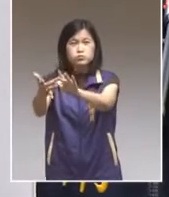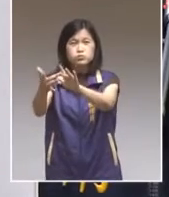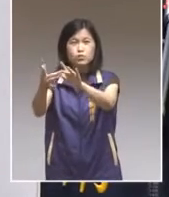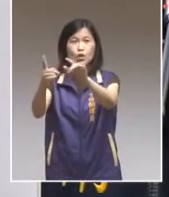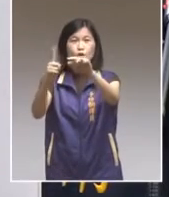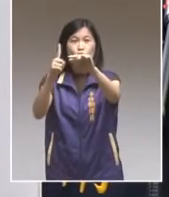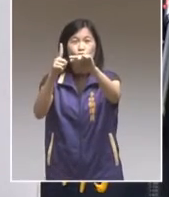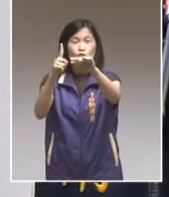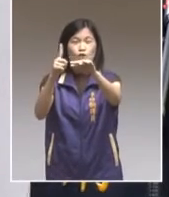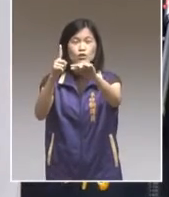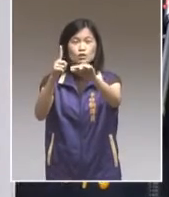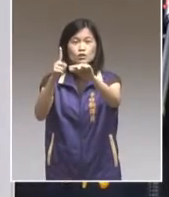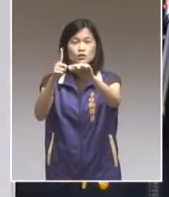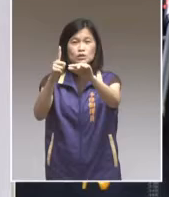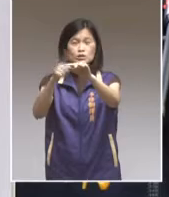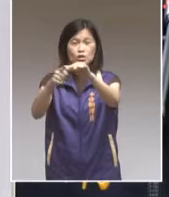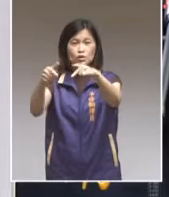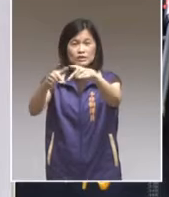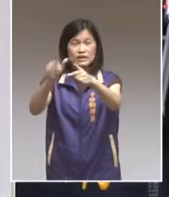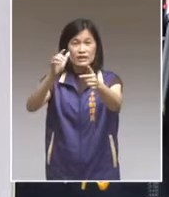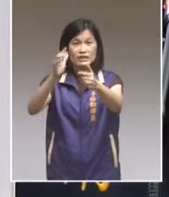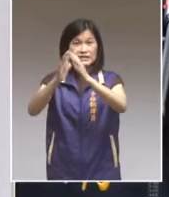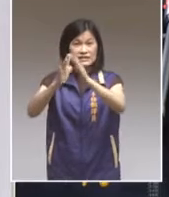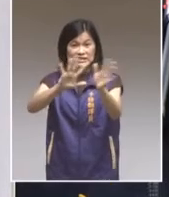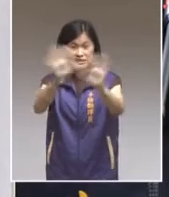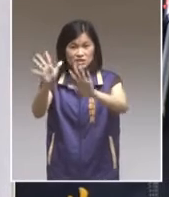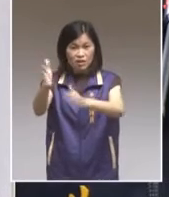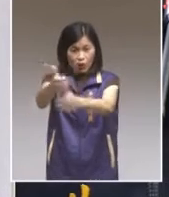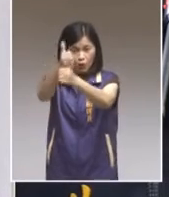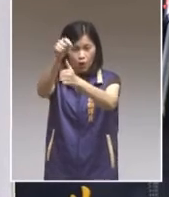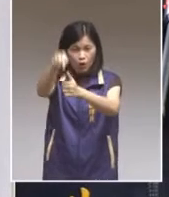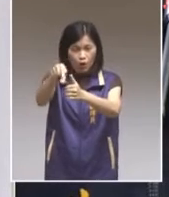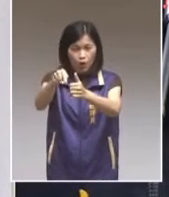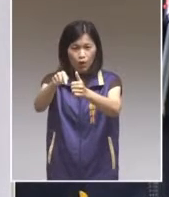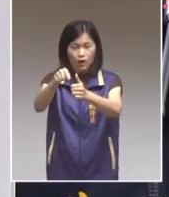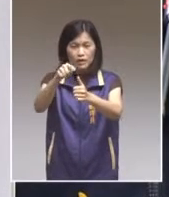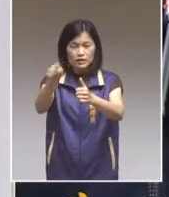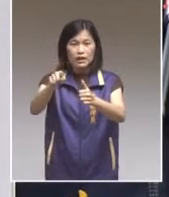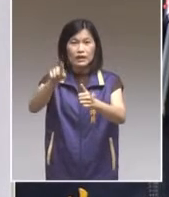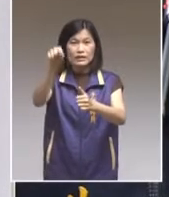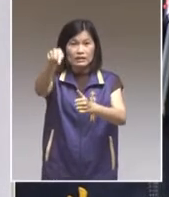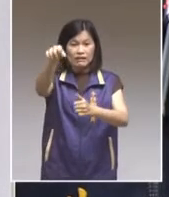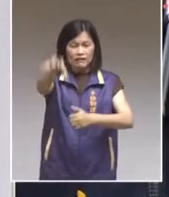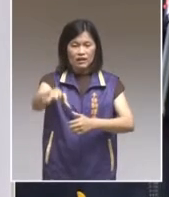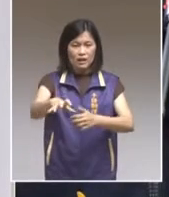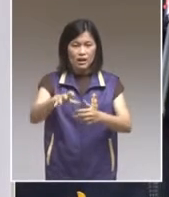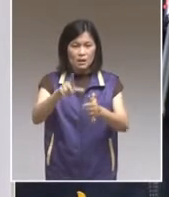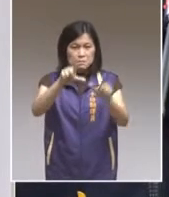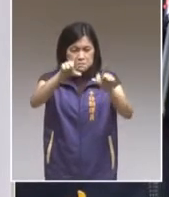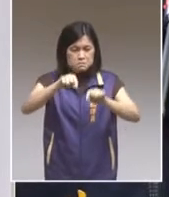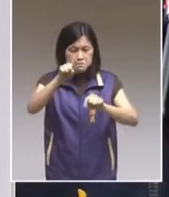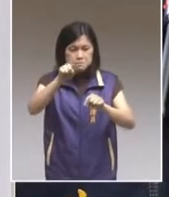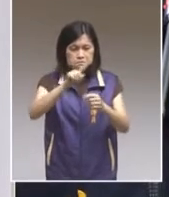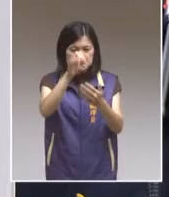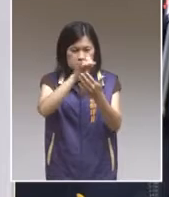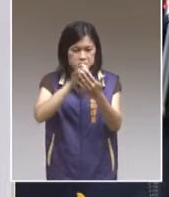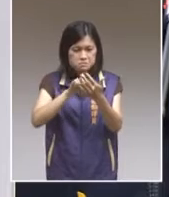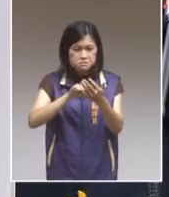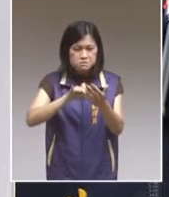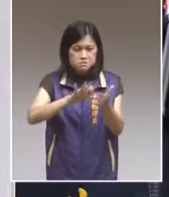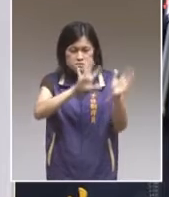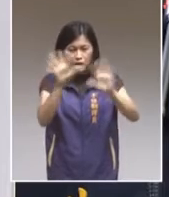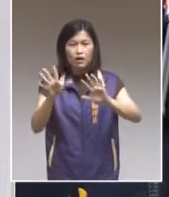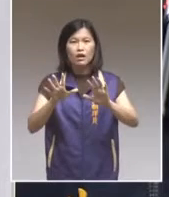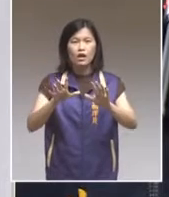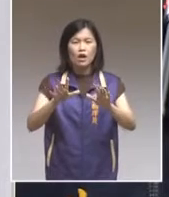心的栏位里面。那暂行中心这边就可以依照您填答的一些状况，在最短的时间之内去追踪